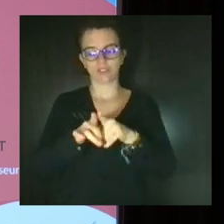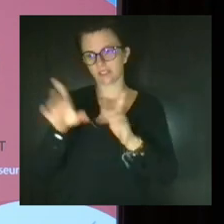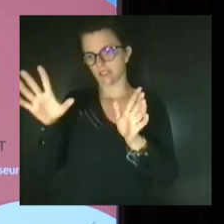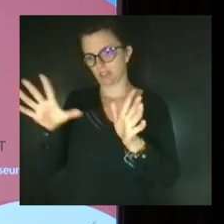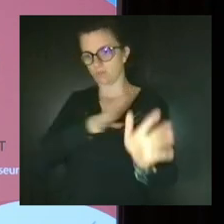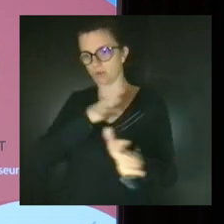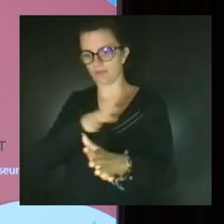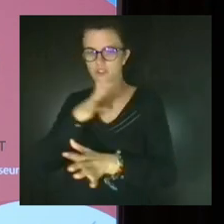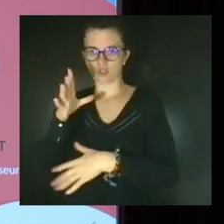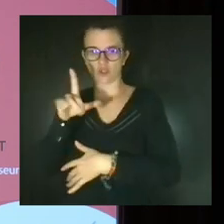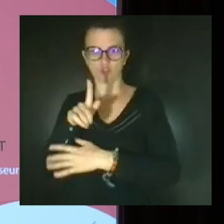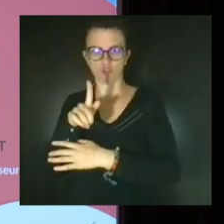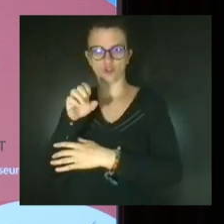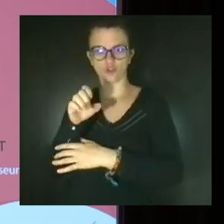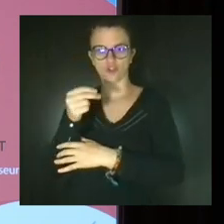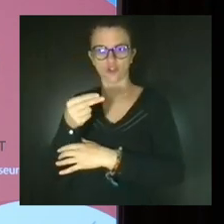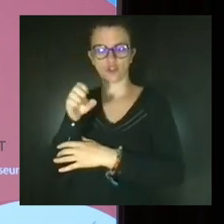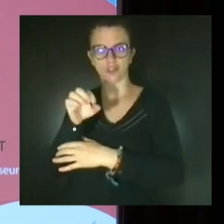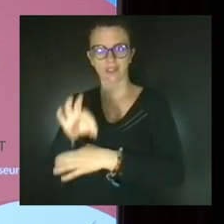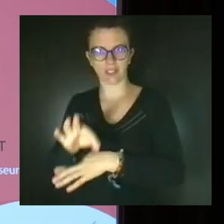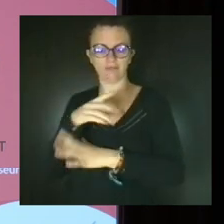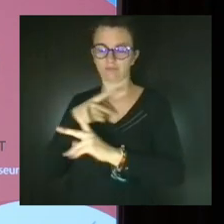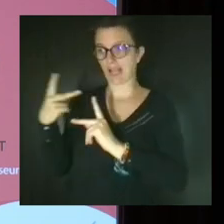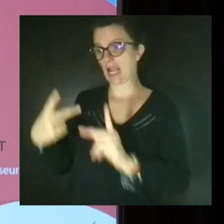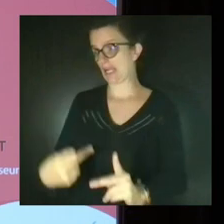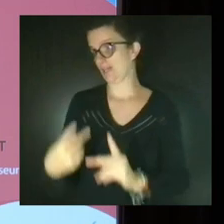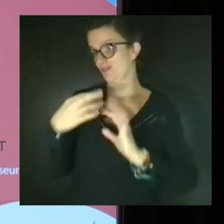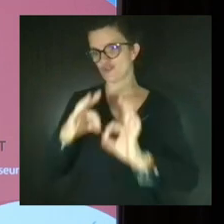Genet, qui arrive à temps,